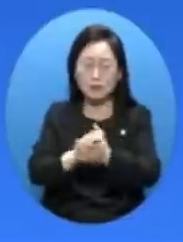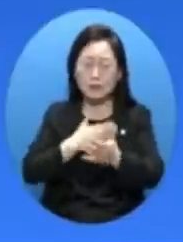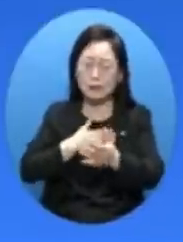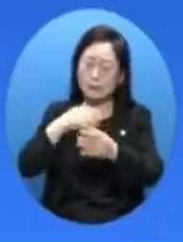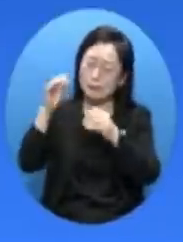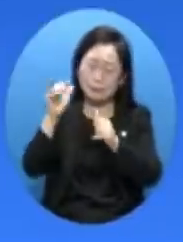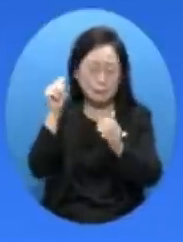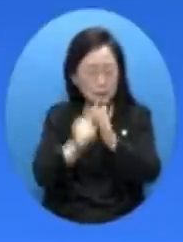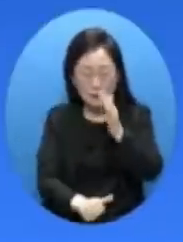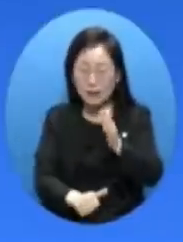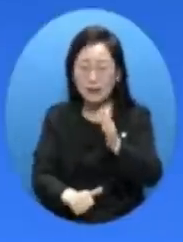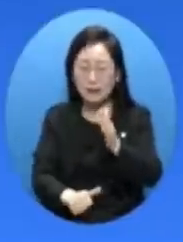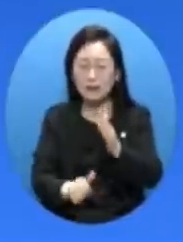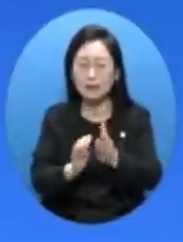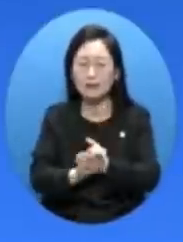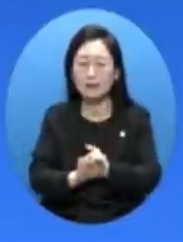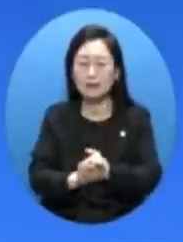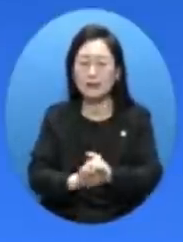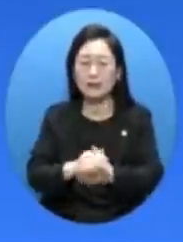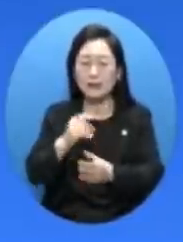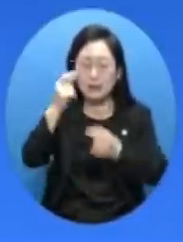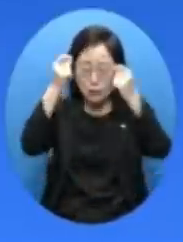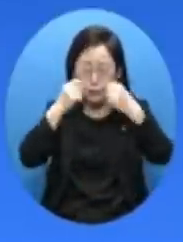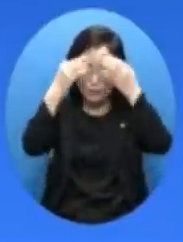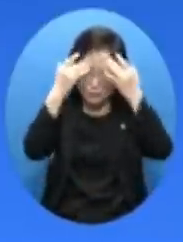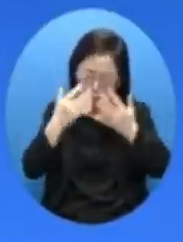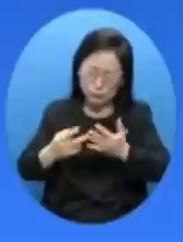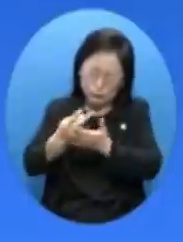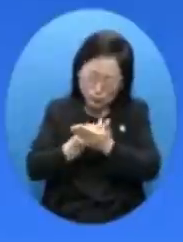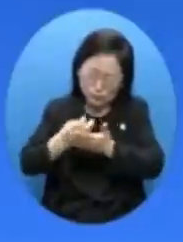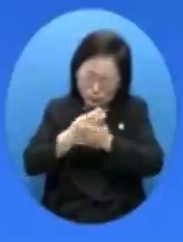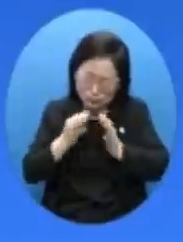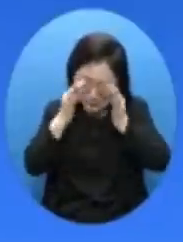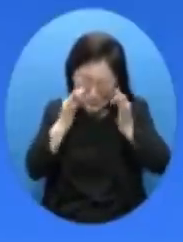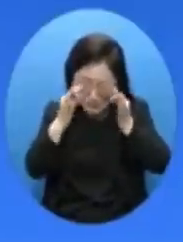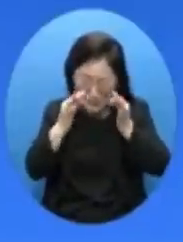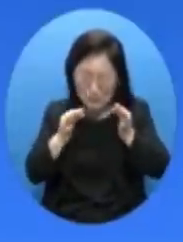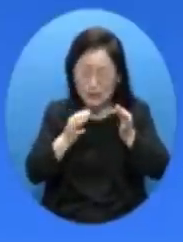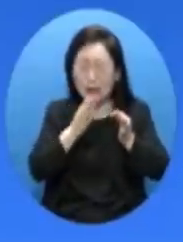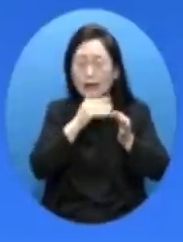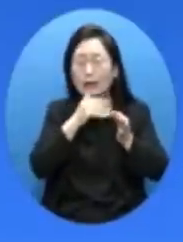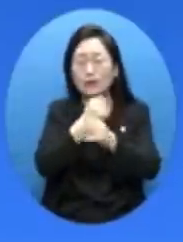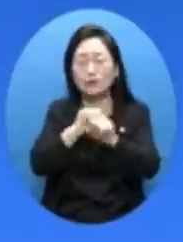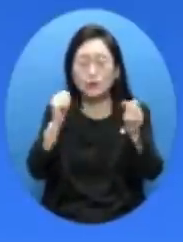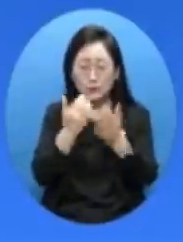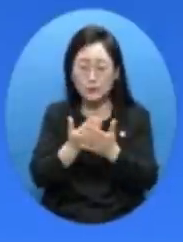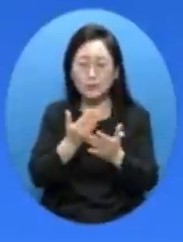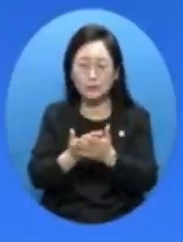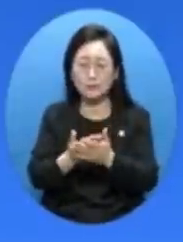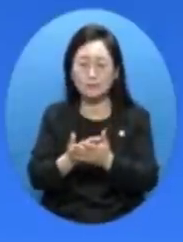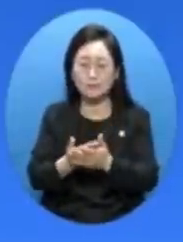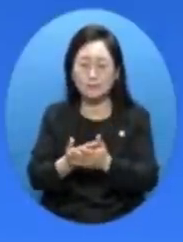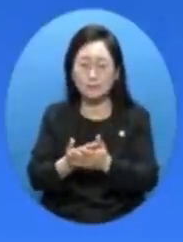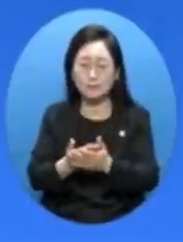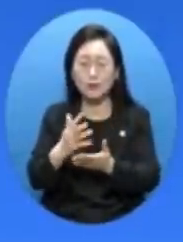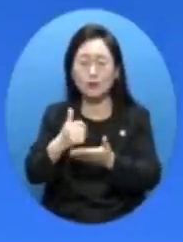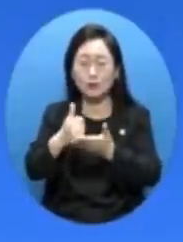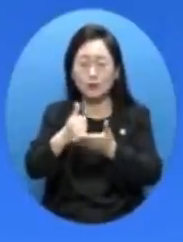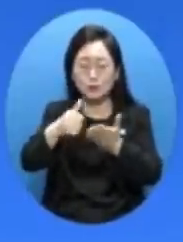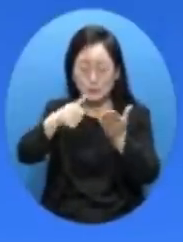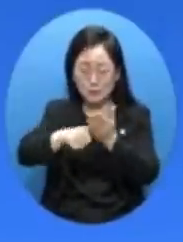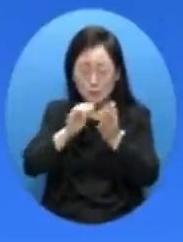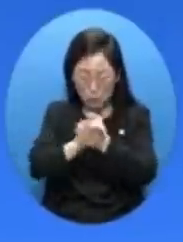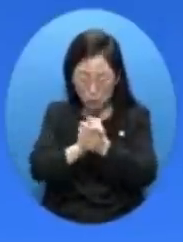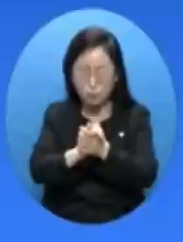타락했습니다. 그래서 눈물을 한번 흘리려면 몸부림쳐야 되고 주님 저를 용서하여 주옵소서. 그래서 주님 앞에 엎드려